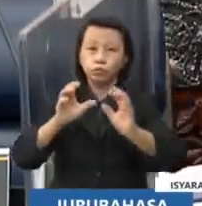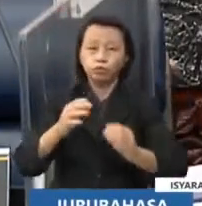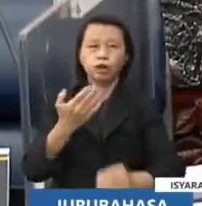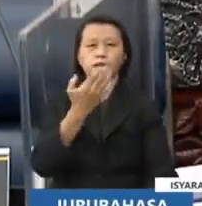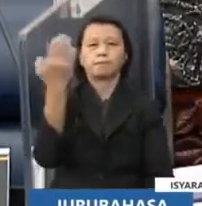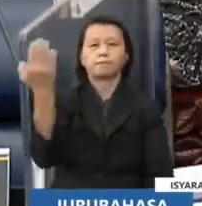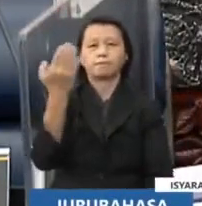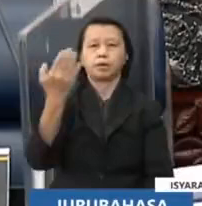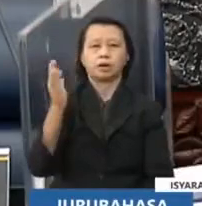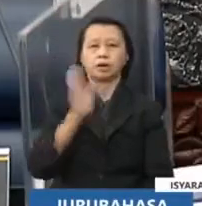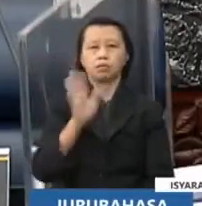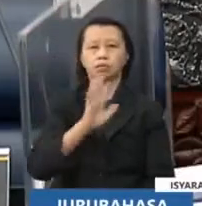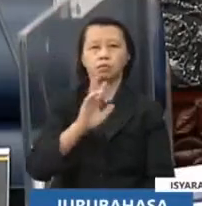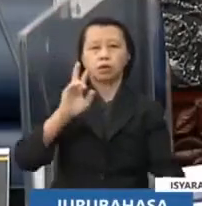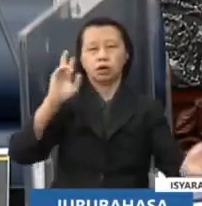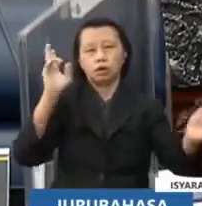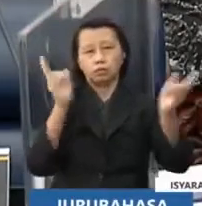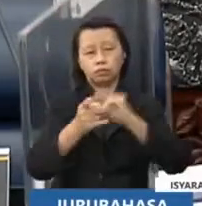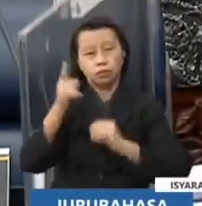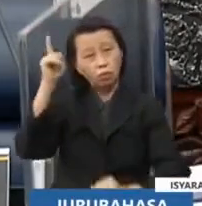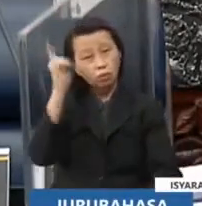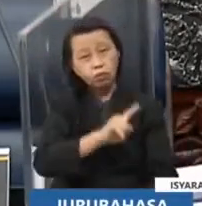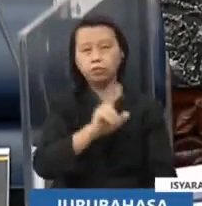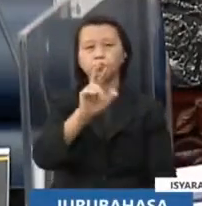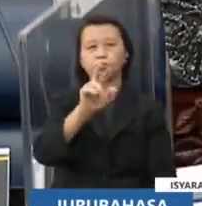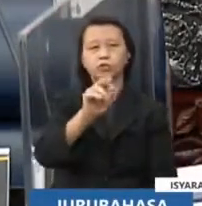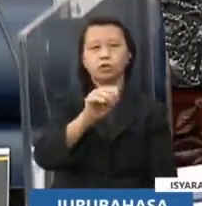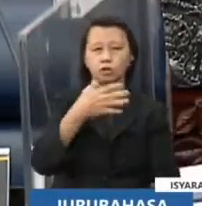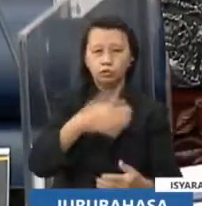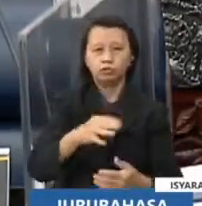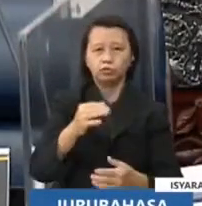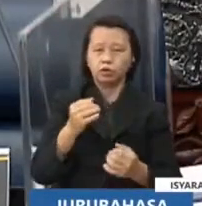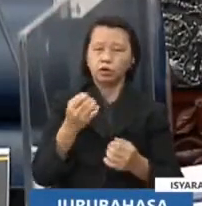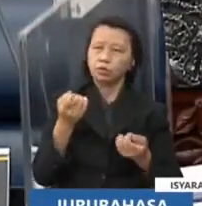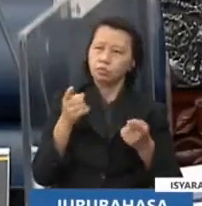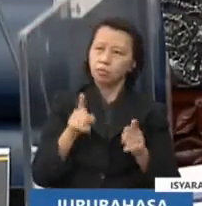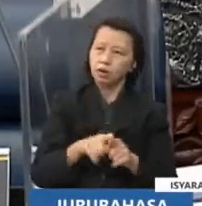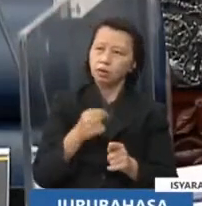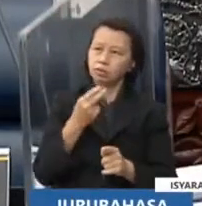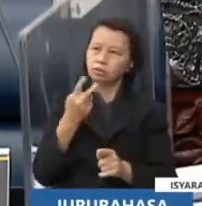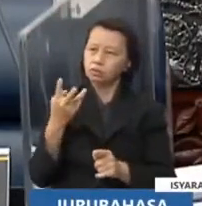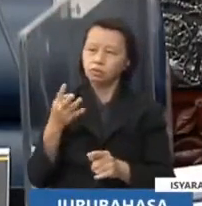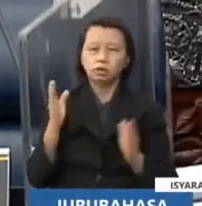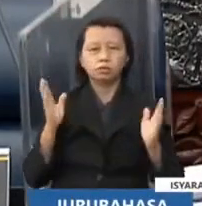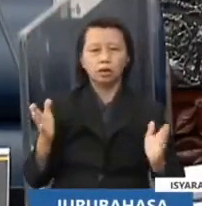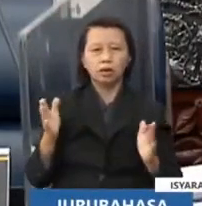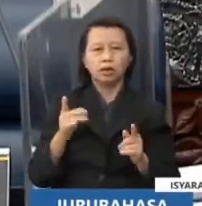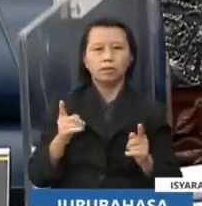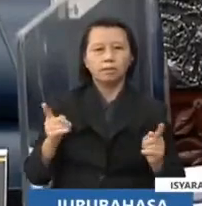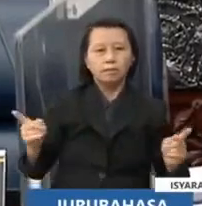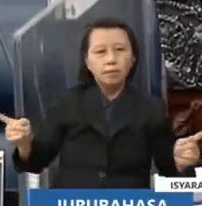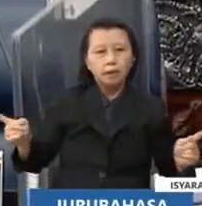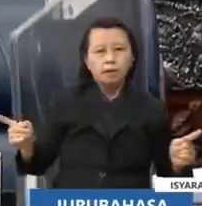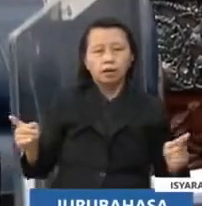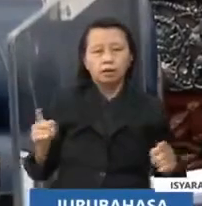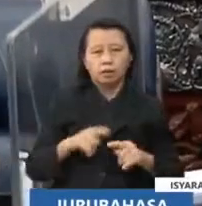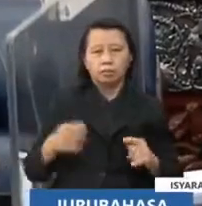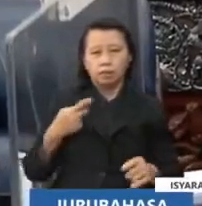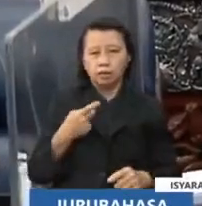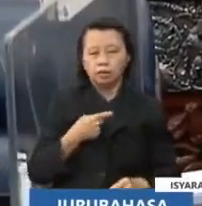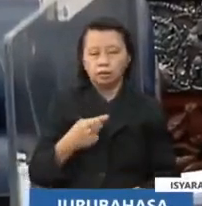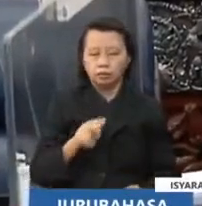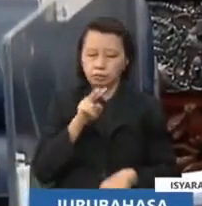biasa bukanlah merupakan perubahan yang siang ketaros pakyo telah pelaku Bapa tempo yang jangka Masa panjang cuma kita